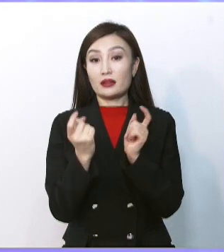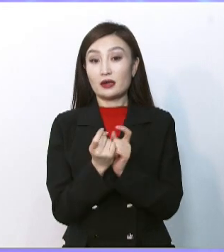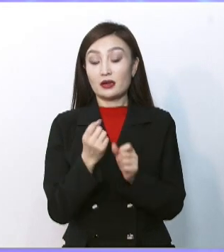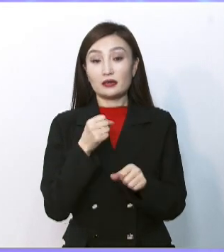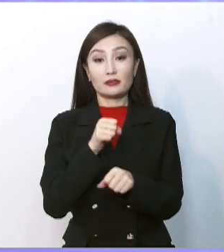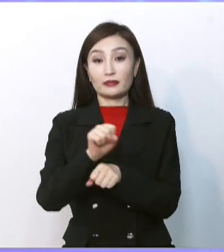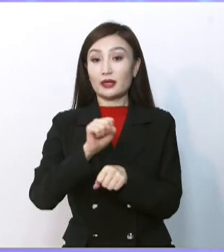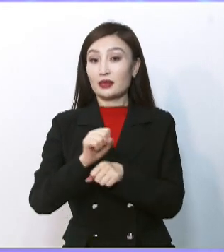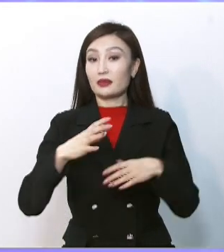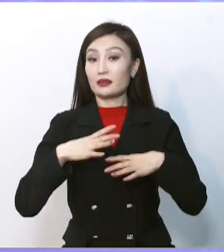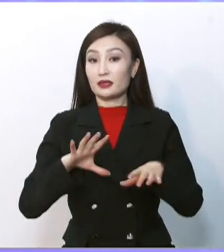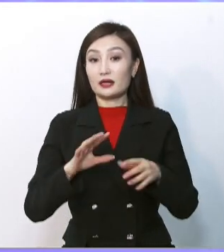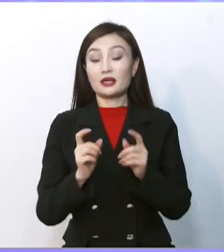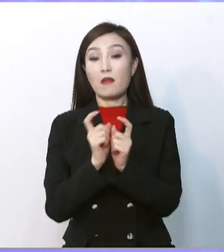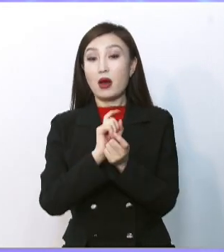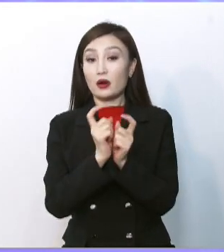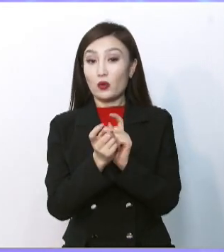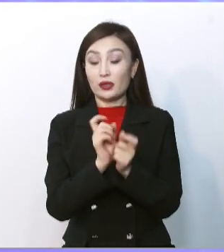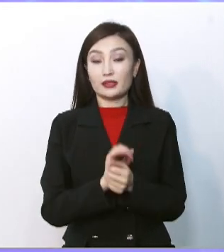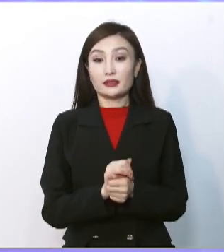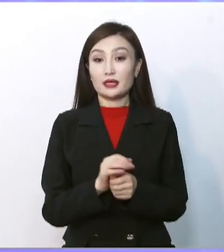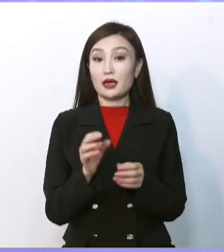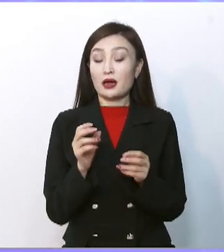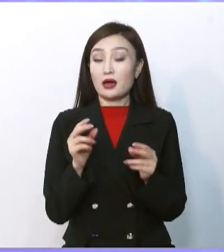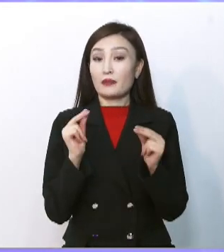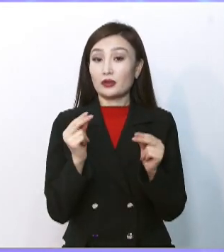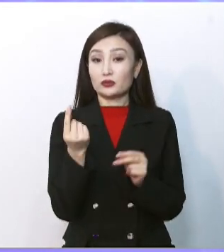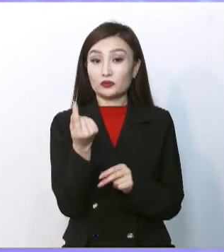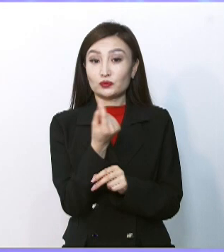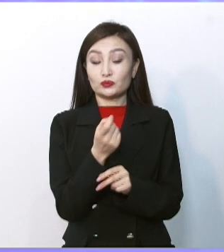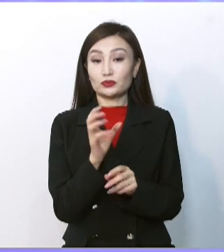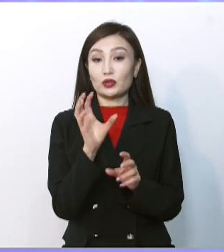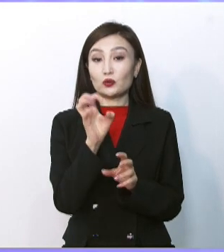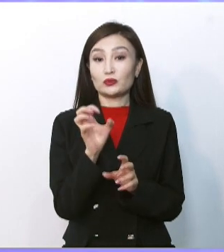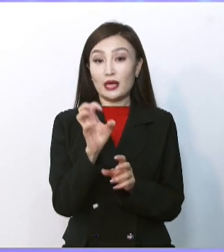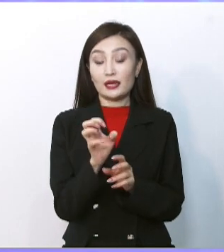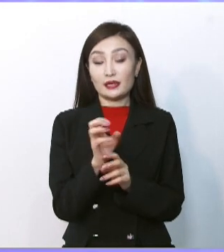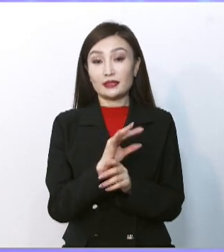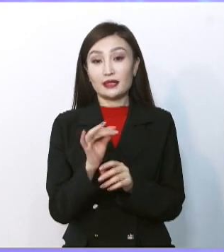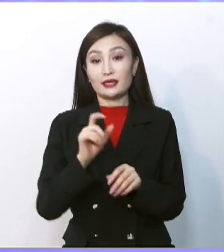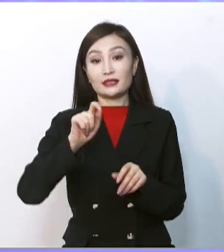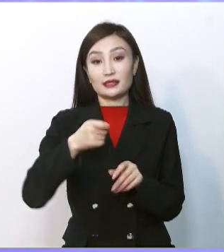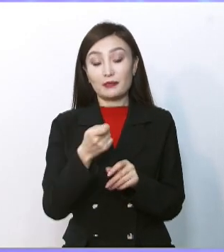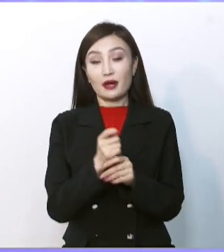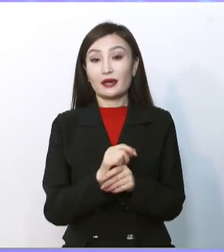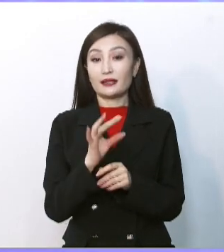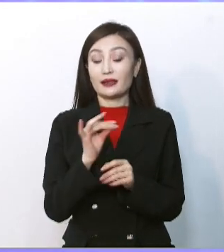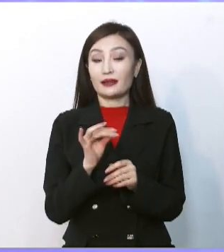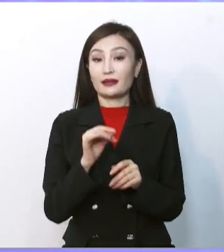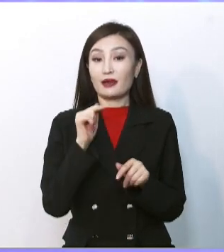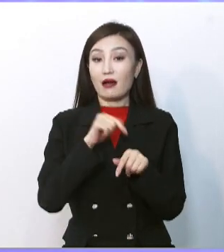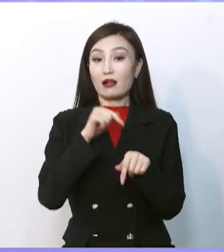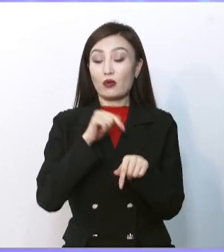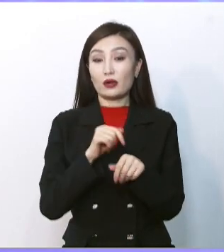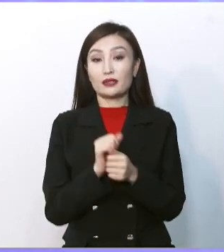не дрались, а боролись. Правда, мы чуть-чуть кусались, и щипались, и